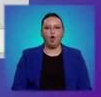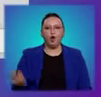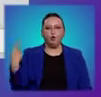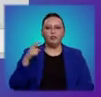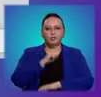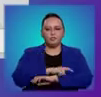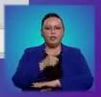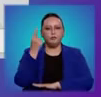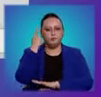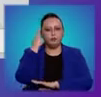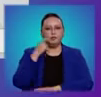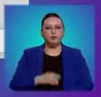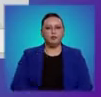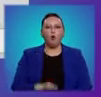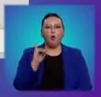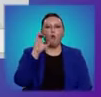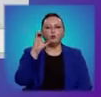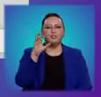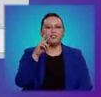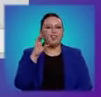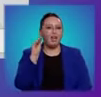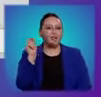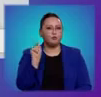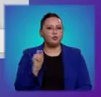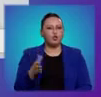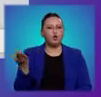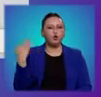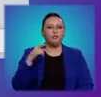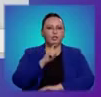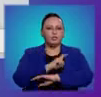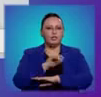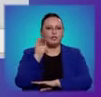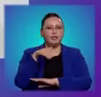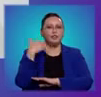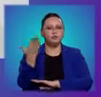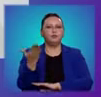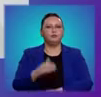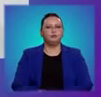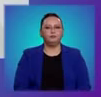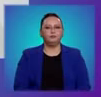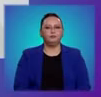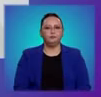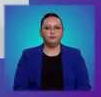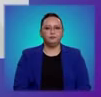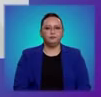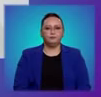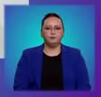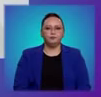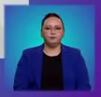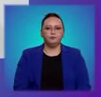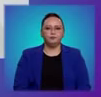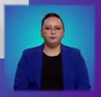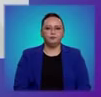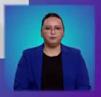мэднэ. Мус гэдэг үгийг монгол бичигт хэрхэн бичдэг тухай бас өмнөх ихтэр гарч исэн. Зя багш нь